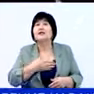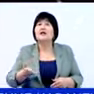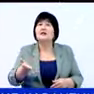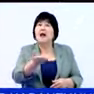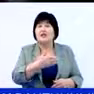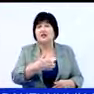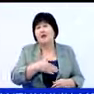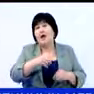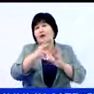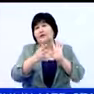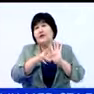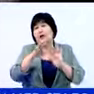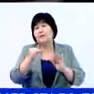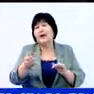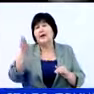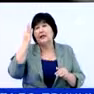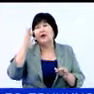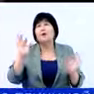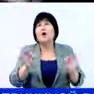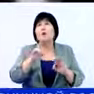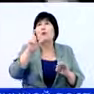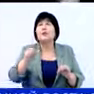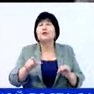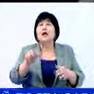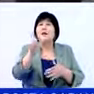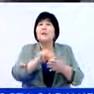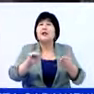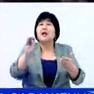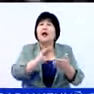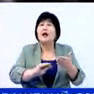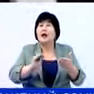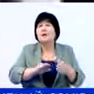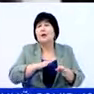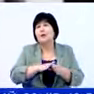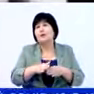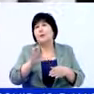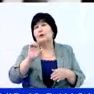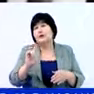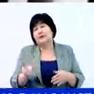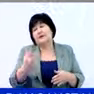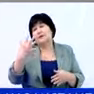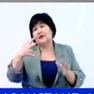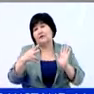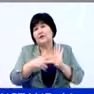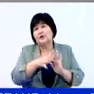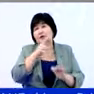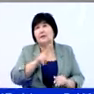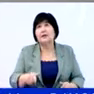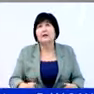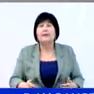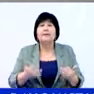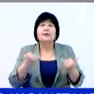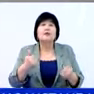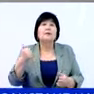сердцах. 18 мая талантливому музыканту, поэту, композитору исполнилось бы 58 лет. Теперь